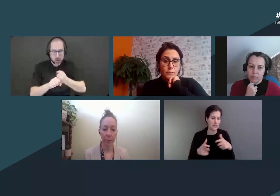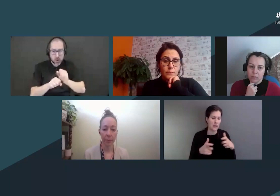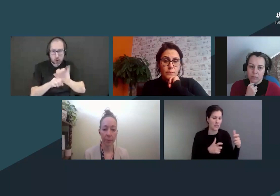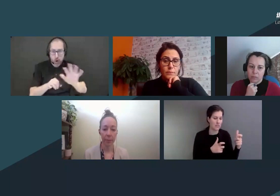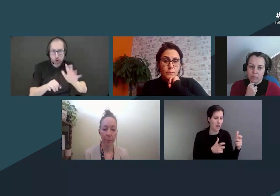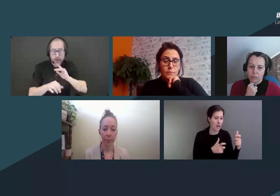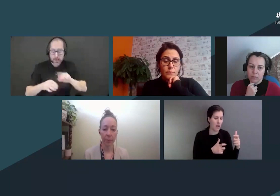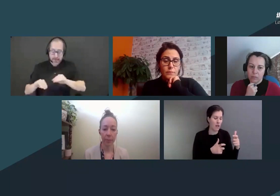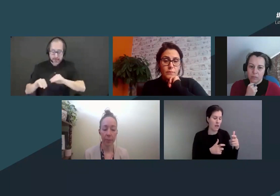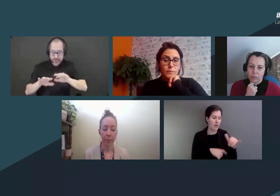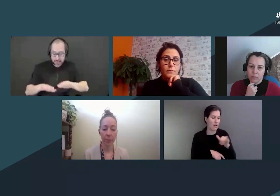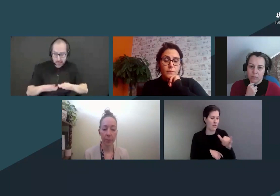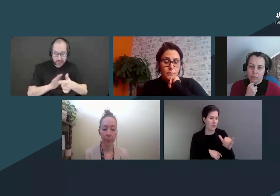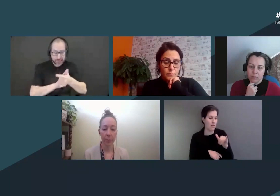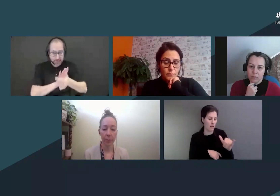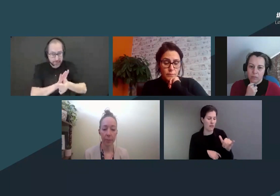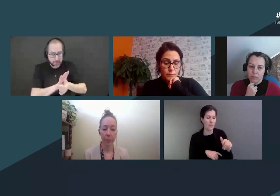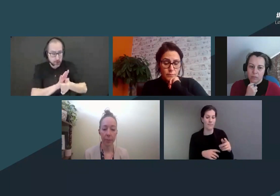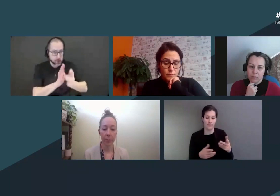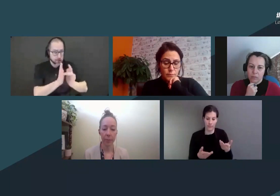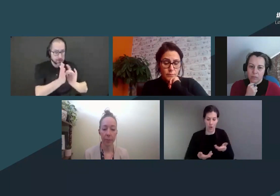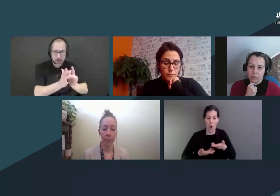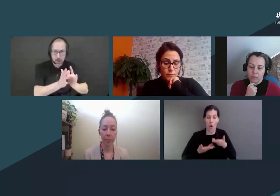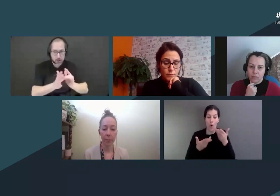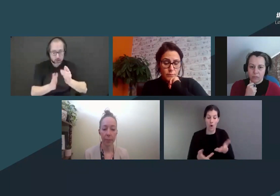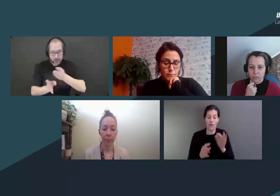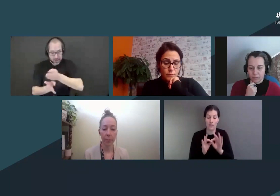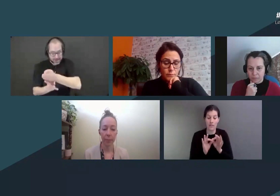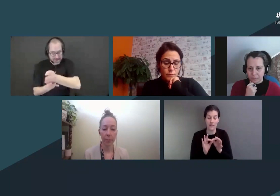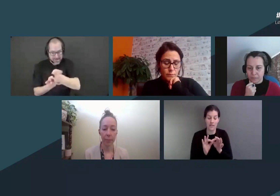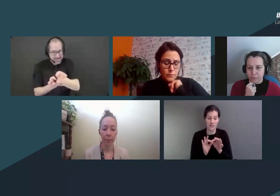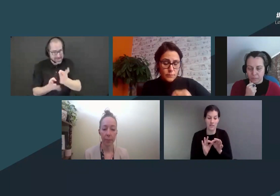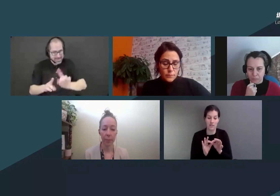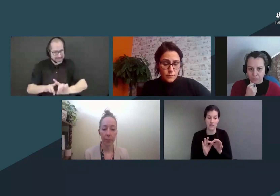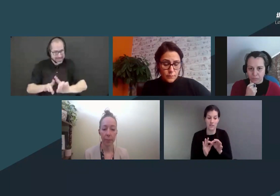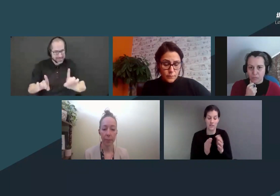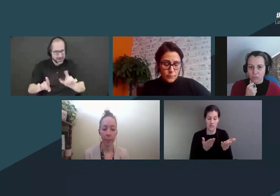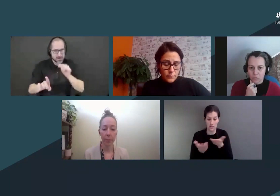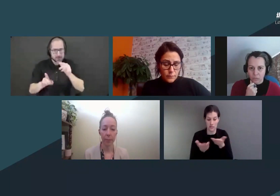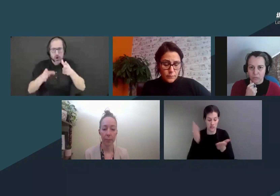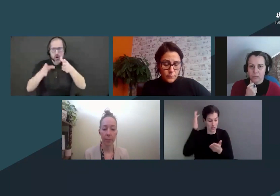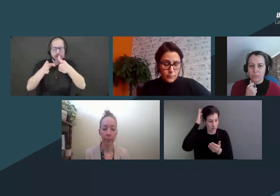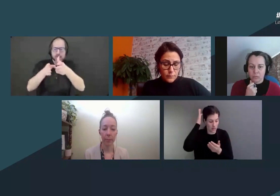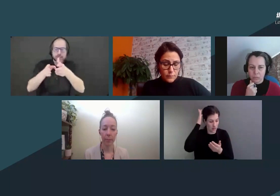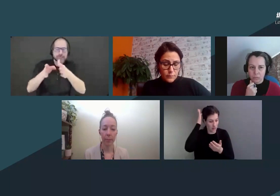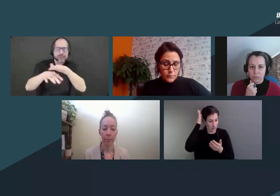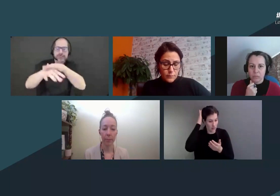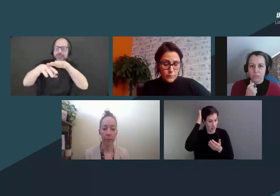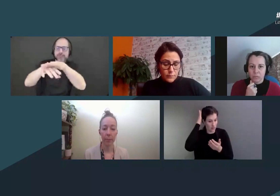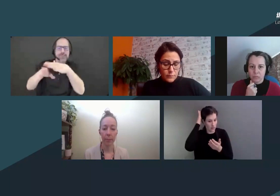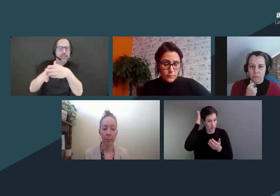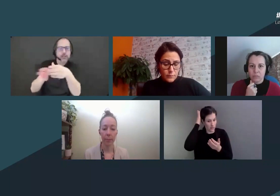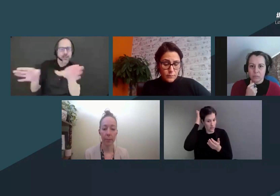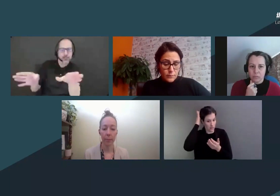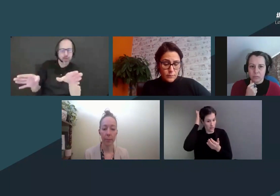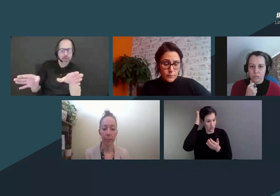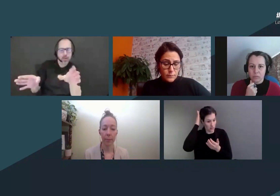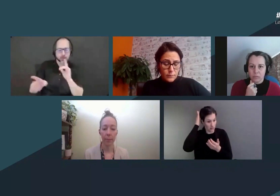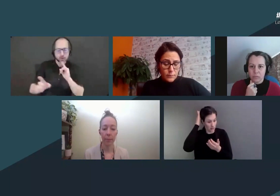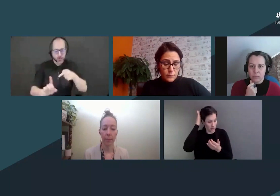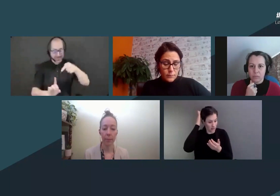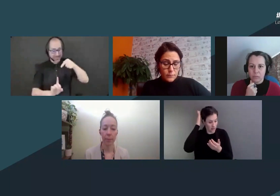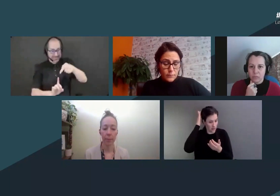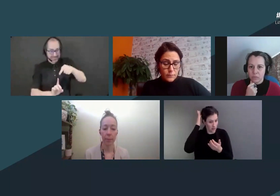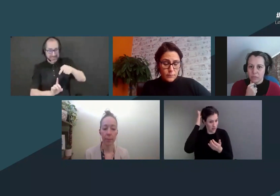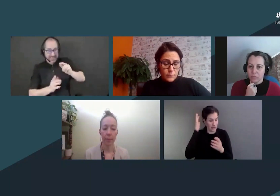l'interprétation juridique, c'est différent. Ce ne sont pas des généralistes. Alors, il faut de la formation, davantage d'expertise et